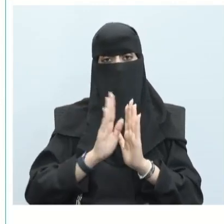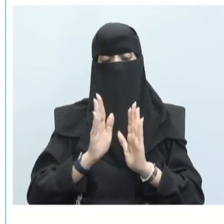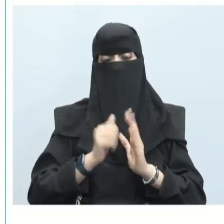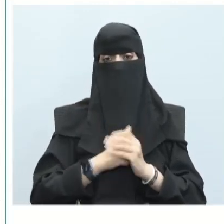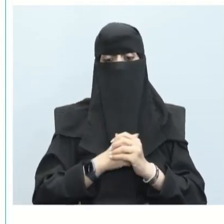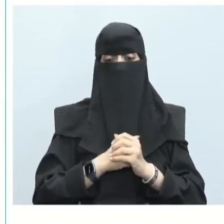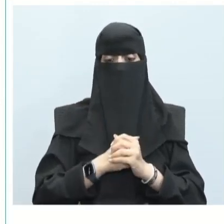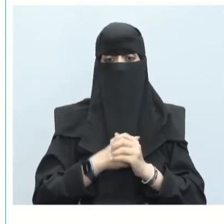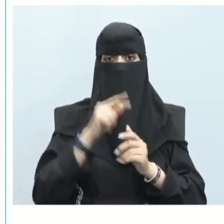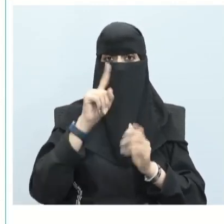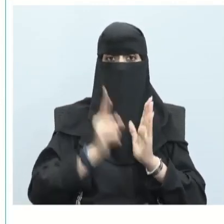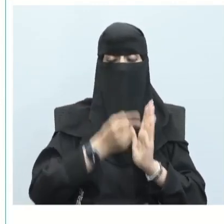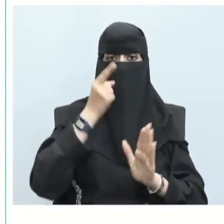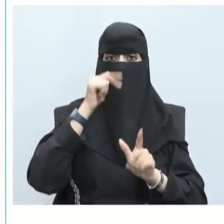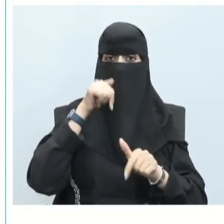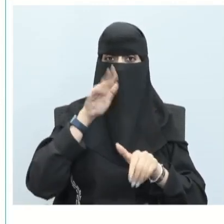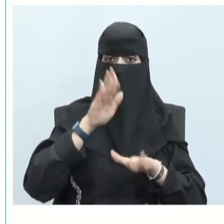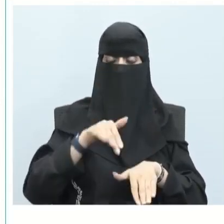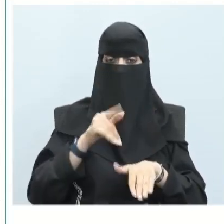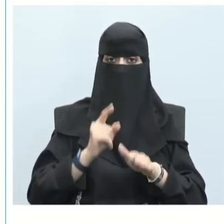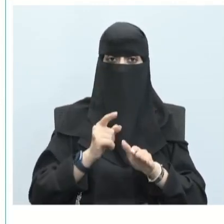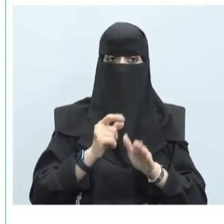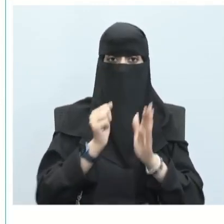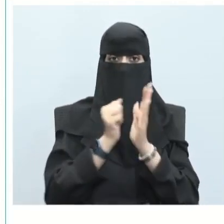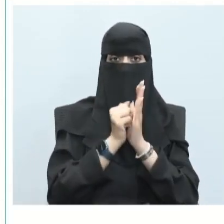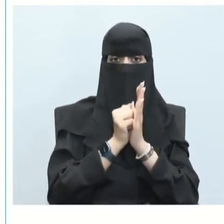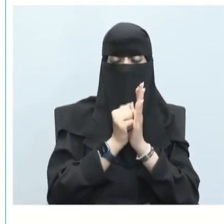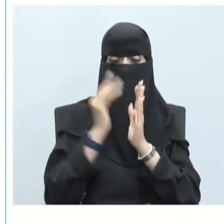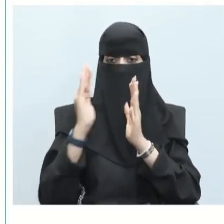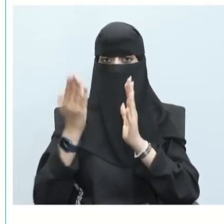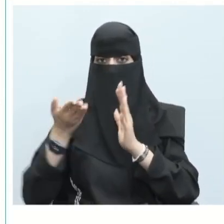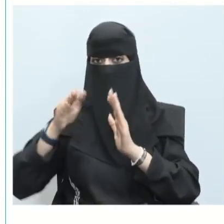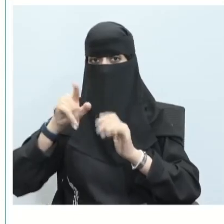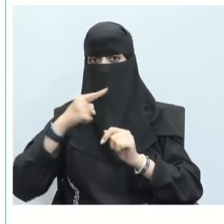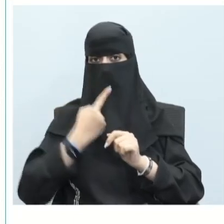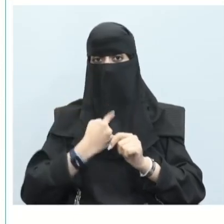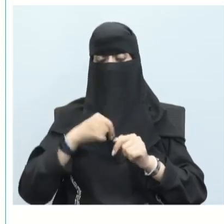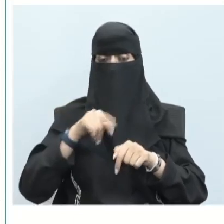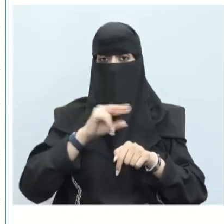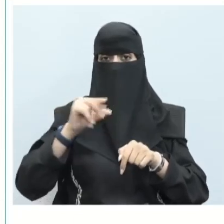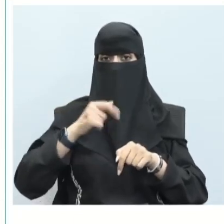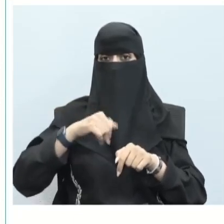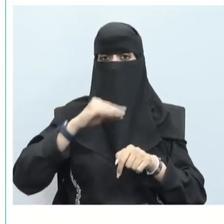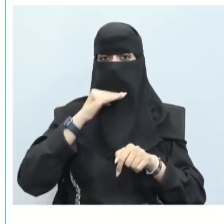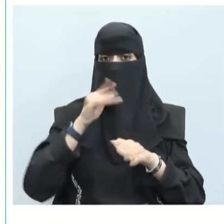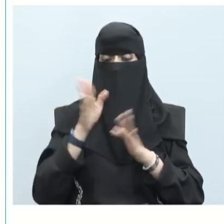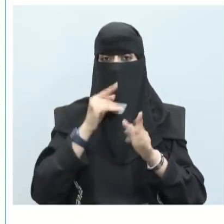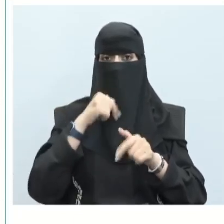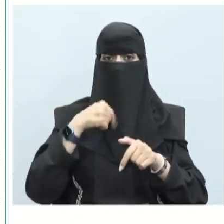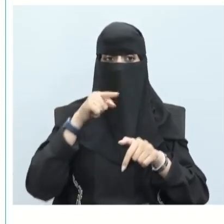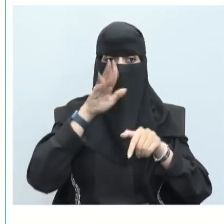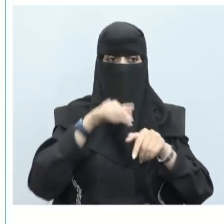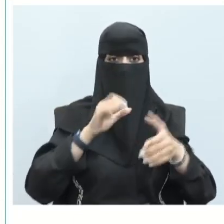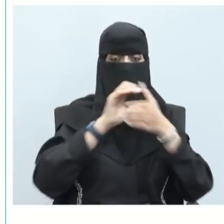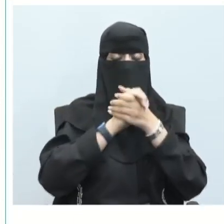بحق اولا توفى جارنا الذي هو في مقام والدي وحصل لصديقي حادث